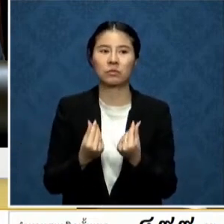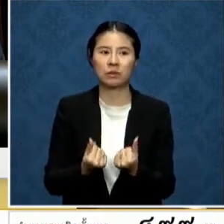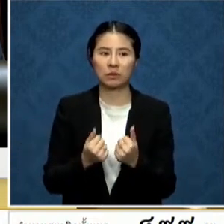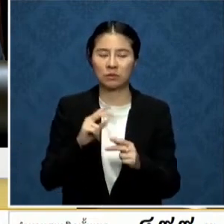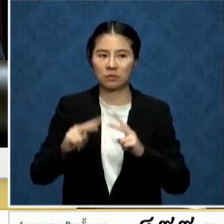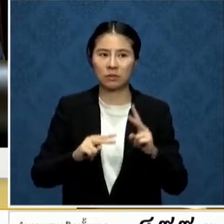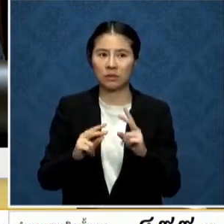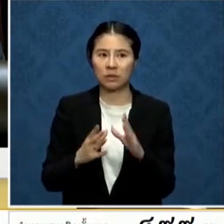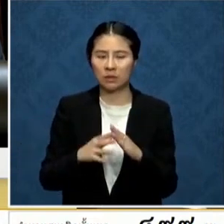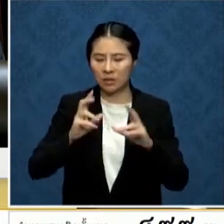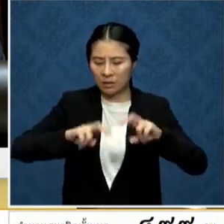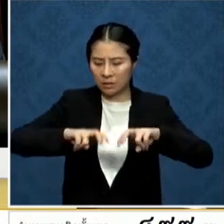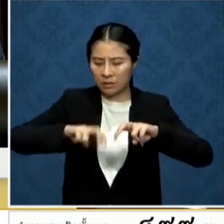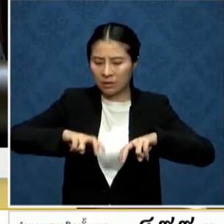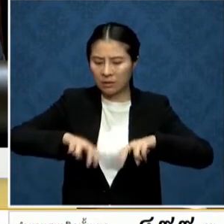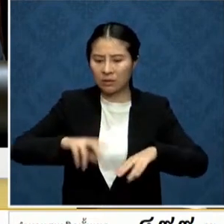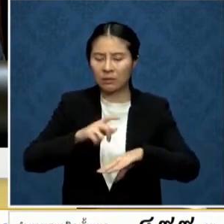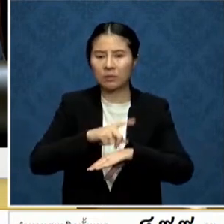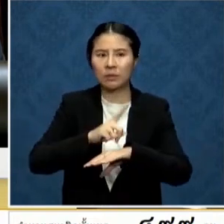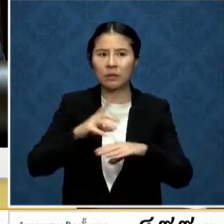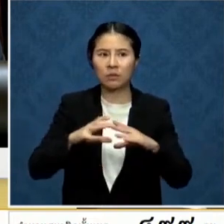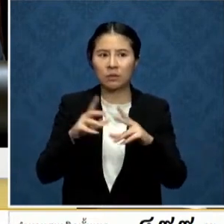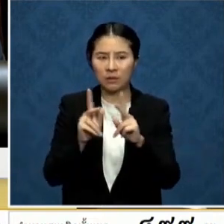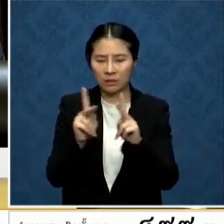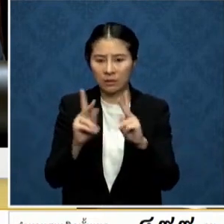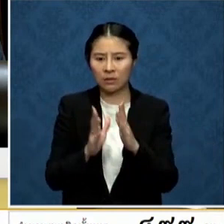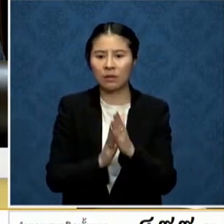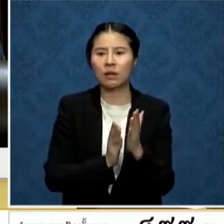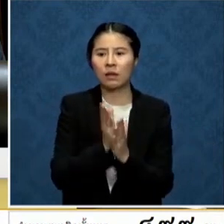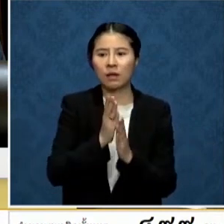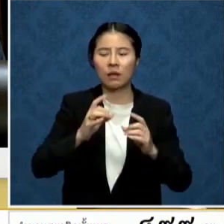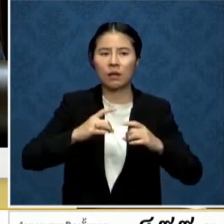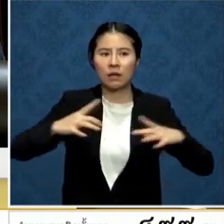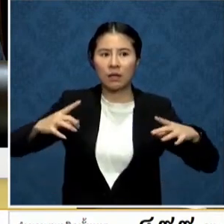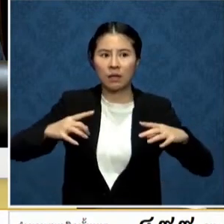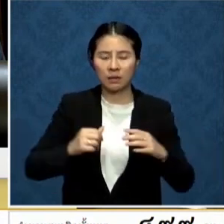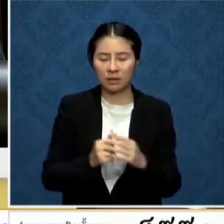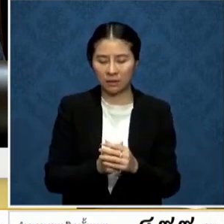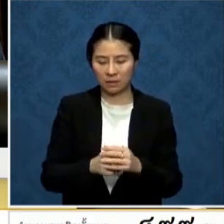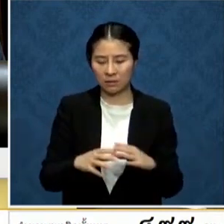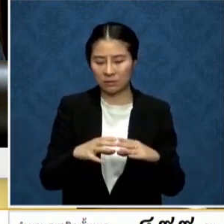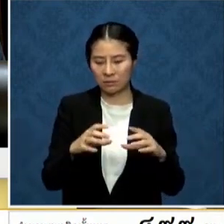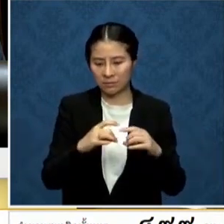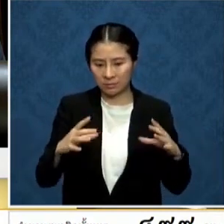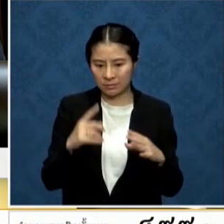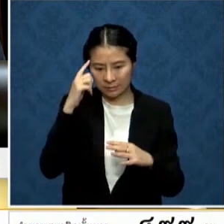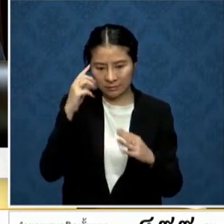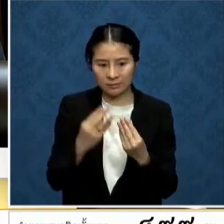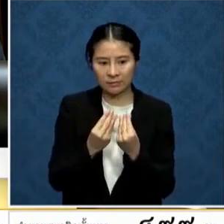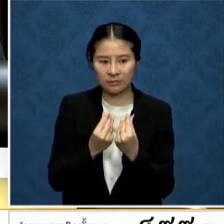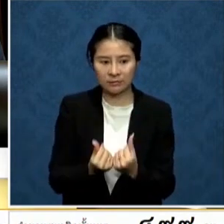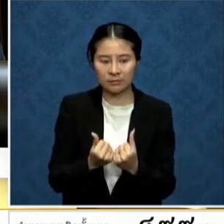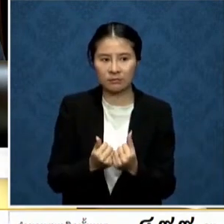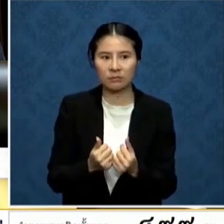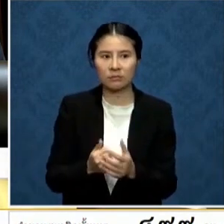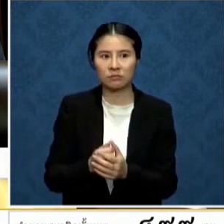ส่วนนี้นั่นก็เพราะว่าประธานกรรมาธิการนั้นเป็นฝ่ายค้านเรื่องที่รัฐบาลที่จะต้องตรวจสอบถูกตรวจสอบอย่างละเอียดแล้วไม่เกรงใจหน้าอินหน้า